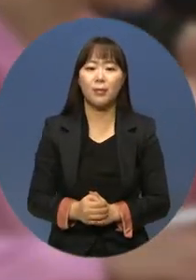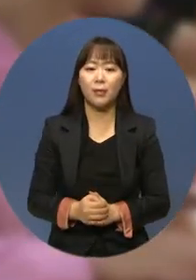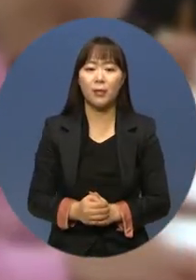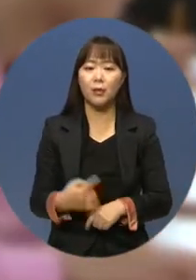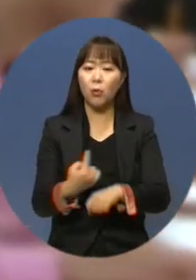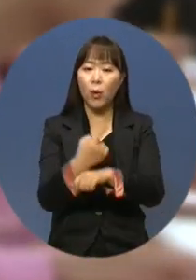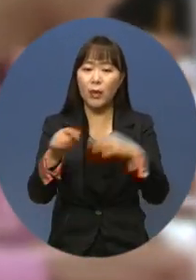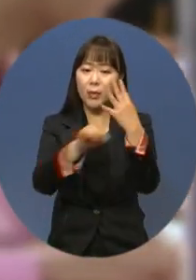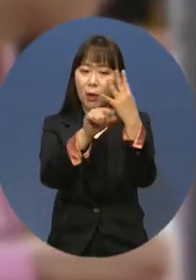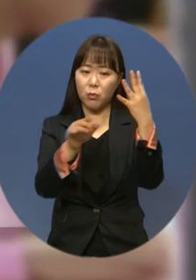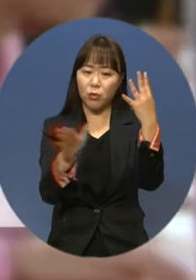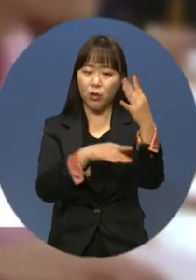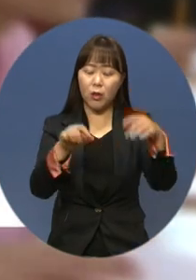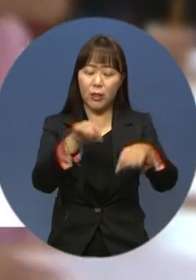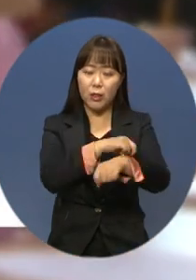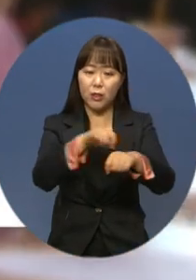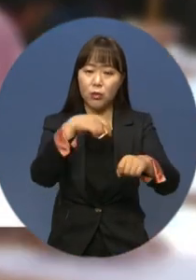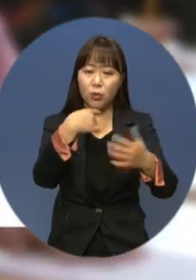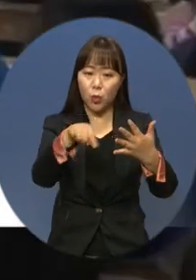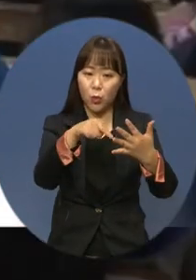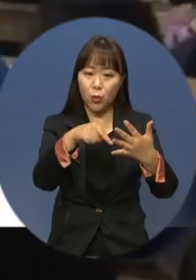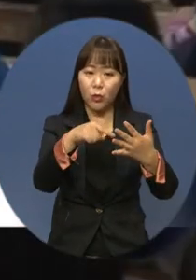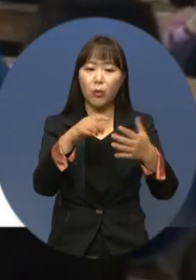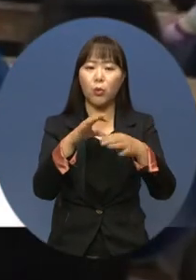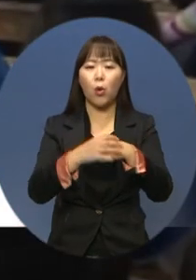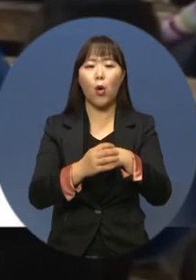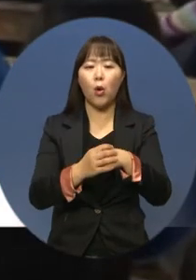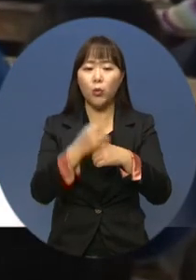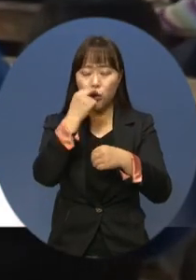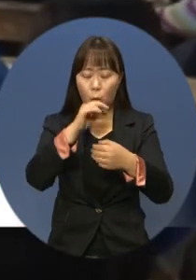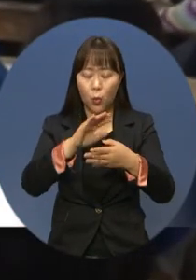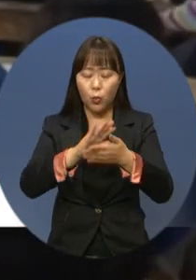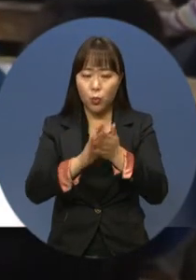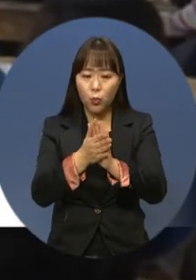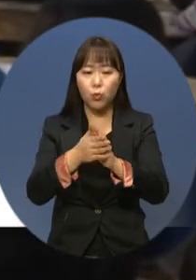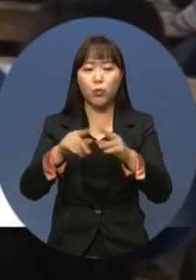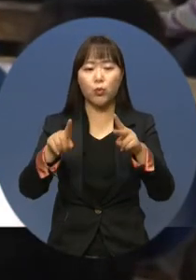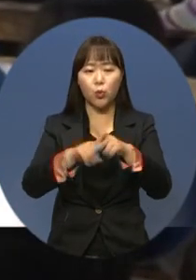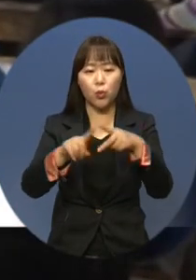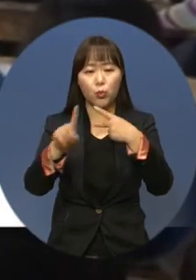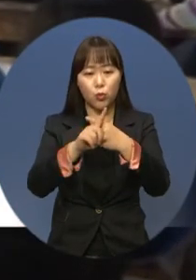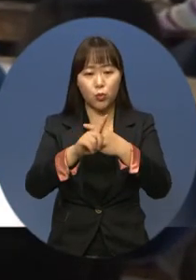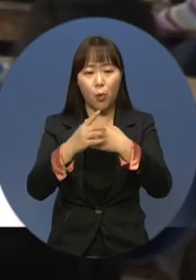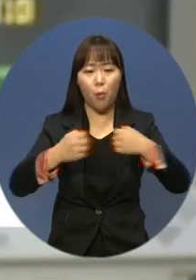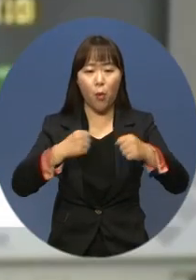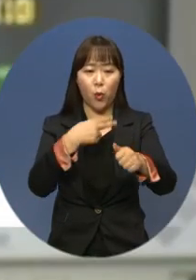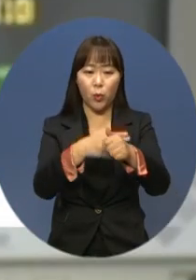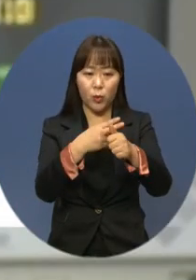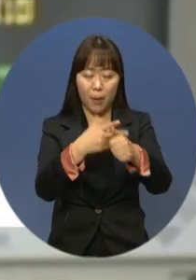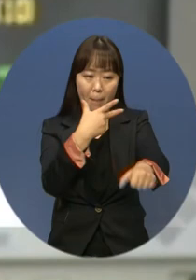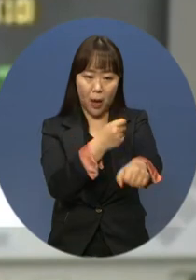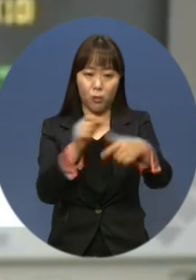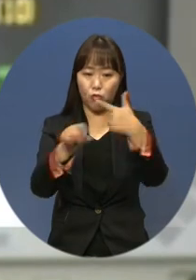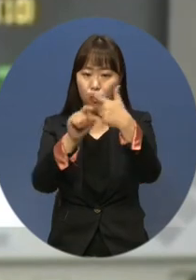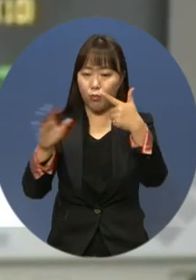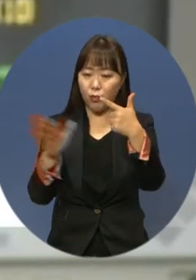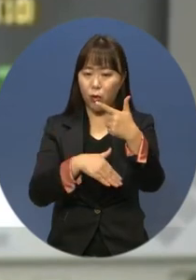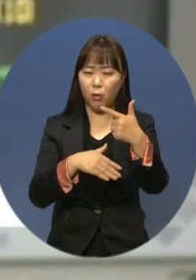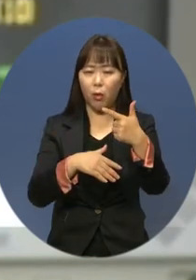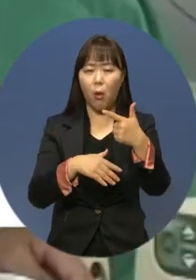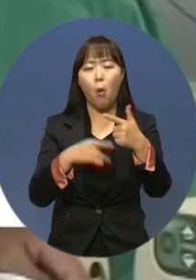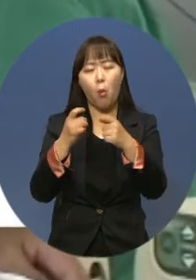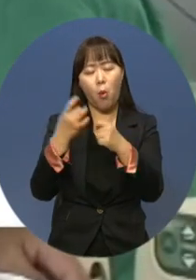이밖에도 4월부터 특수교육 종사자와 유 초 중등 보건교사 등에 대한 예방접종이 6월부터 4 만성